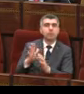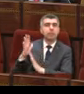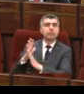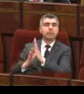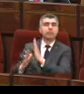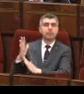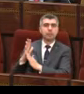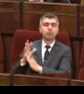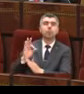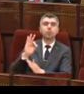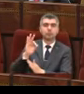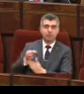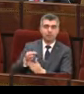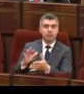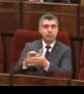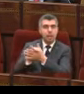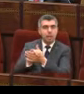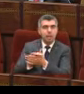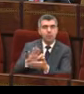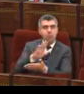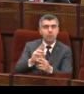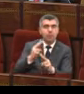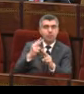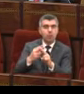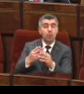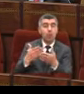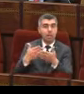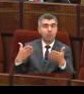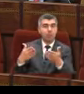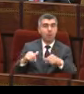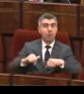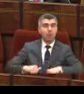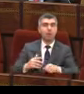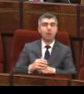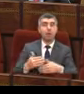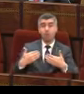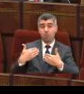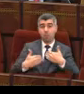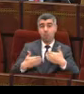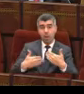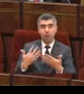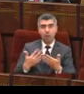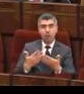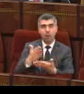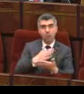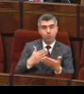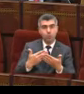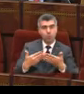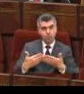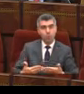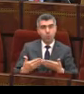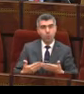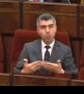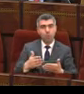العيش والتعاون الاجتماعي والتضامن. هذا الاسم الكبير اللي كتحمل وزارتكم. المعاقين وذوي الإعاقة اليوم بقى فيهم